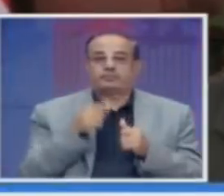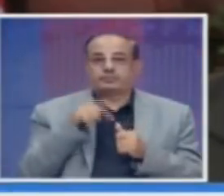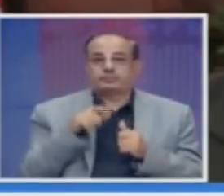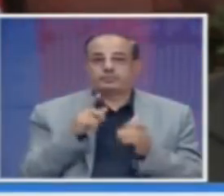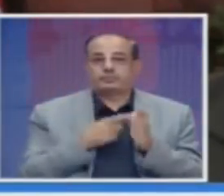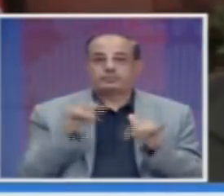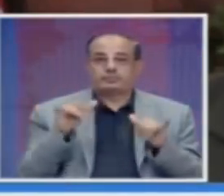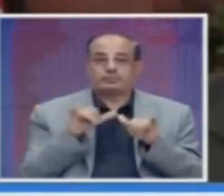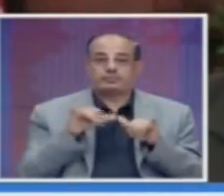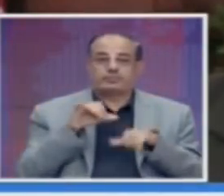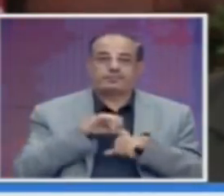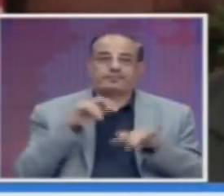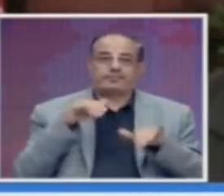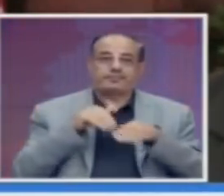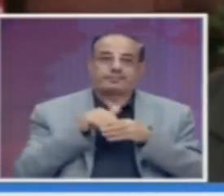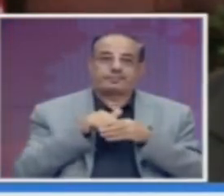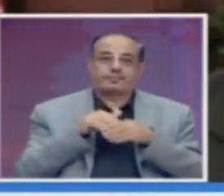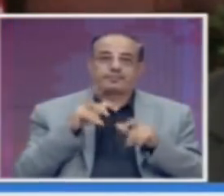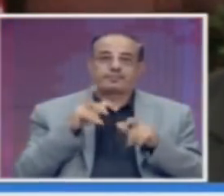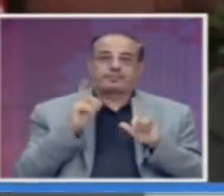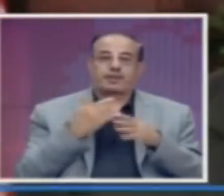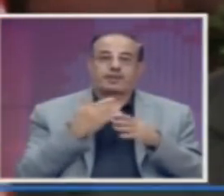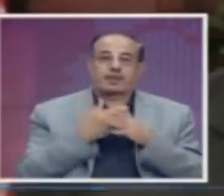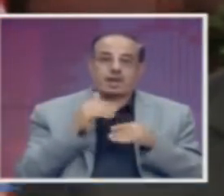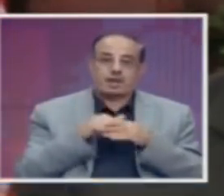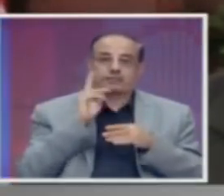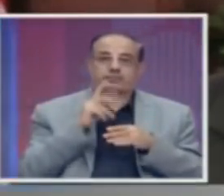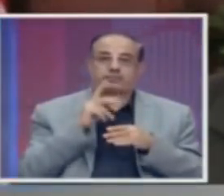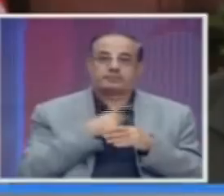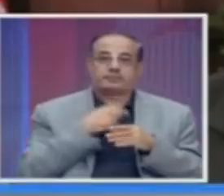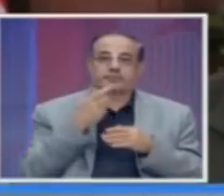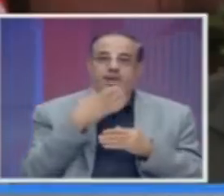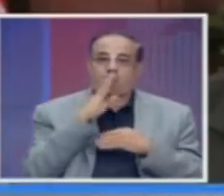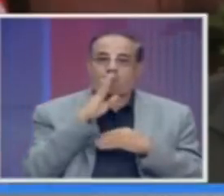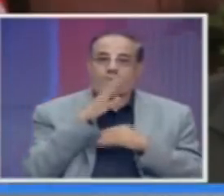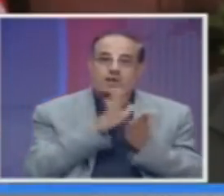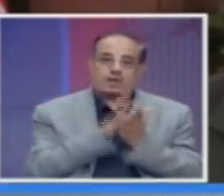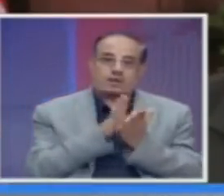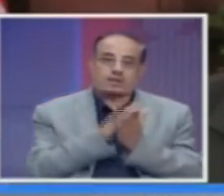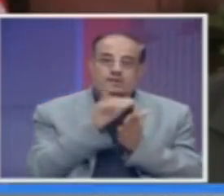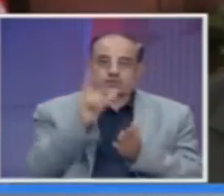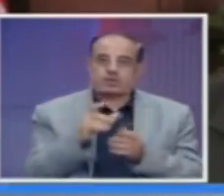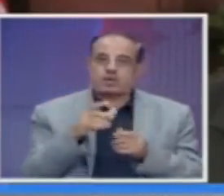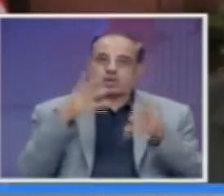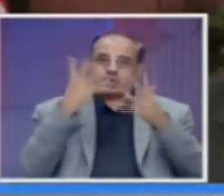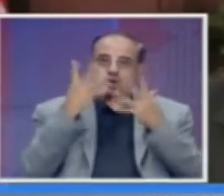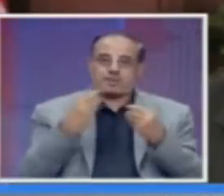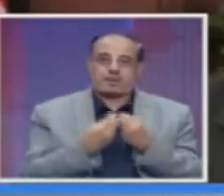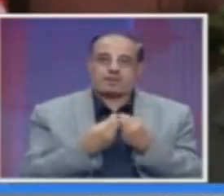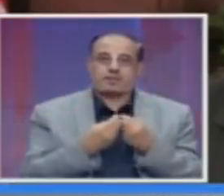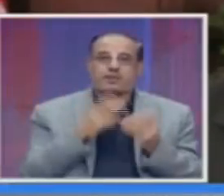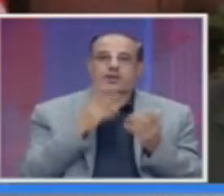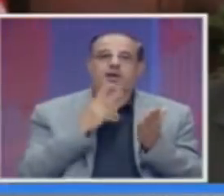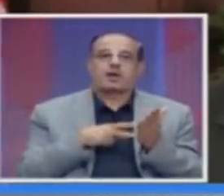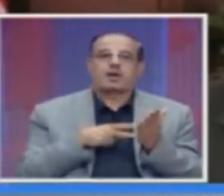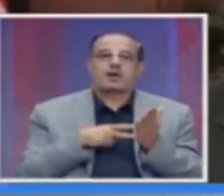يدخل على موقع الانتخابات النهارده وبكره، موقع الهيئة الوطنية للانتخابات، ويطبع ورقة التصويت سواء للنظام الفردي او لنظام القائمة،